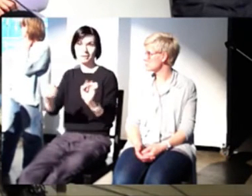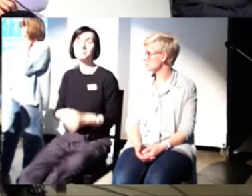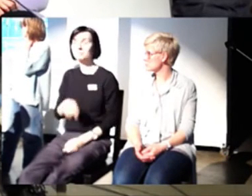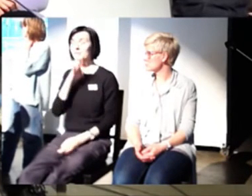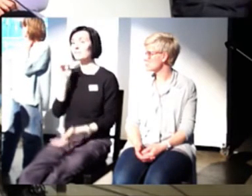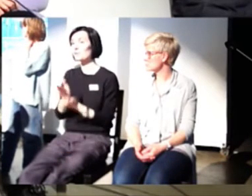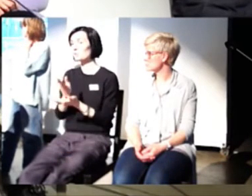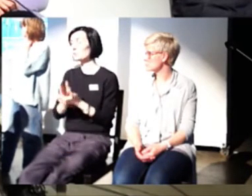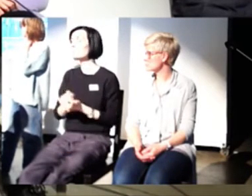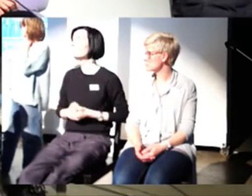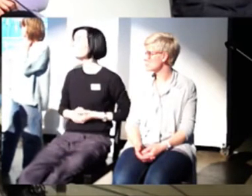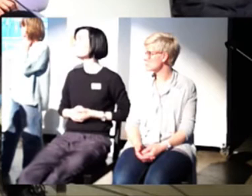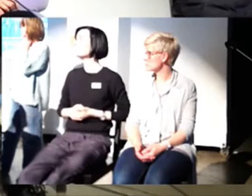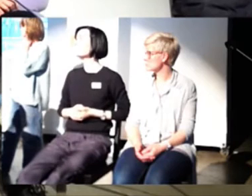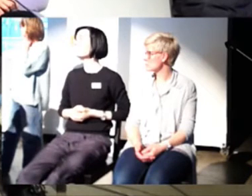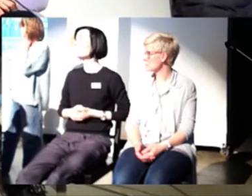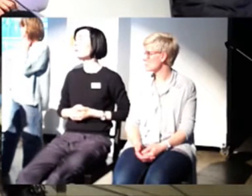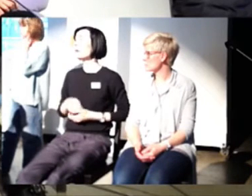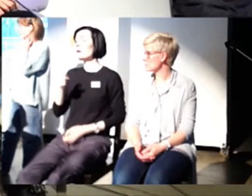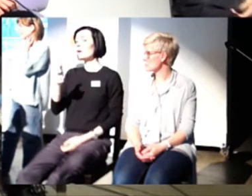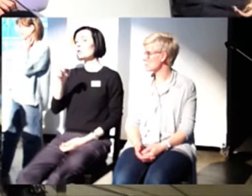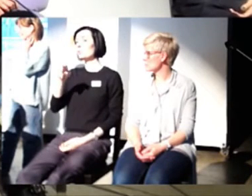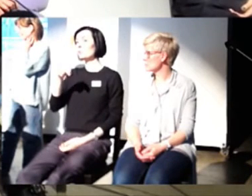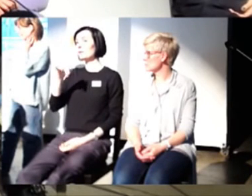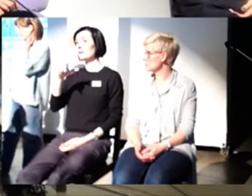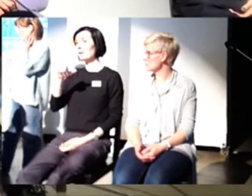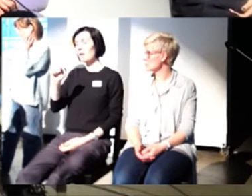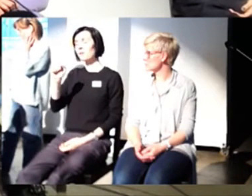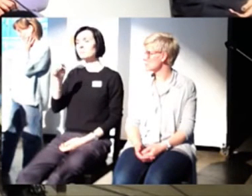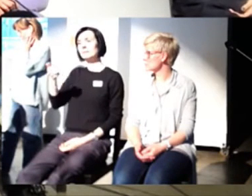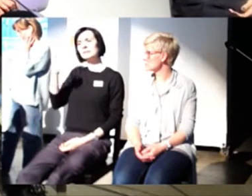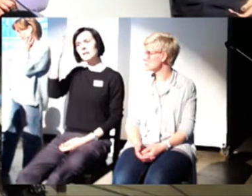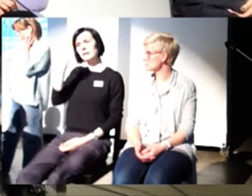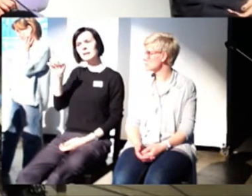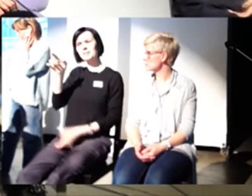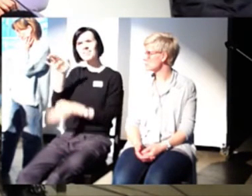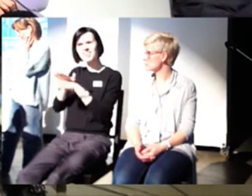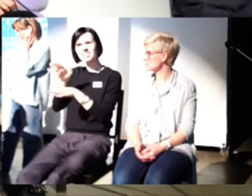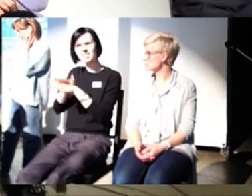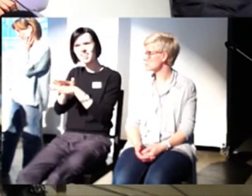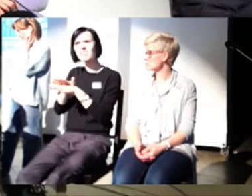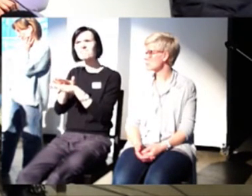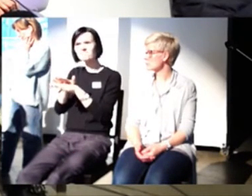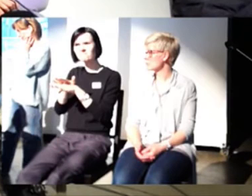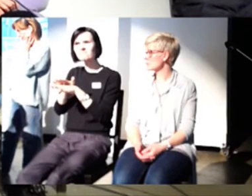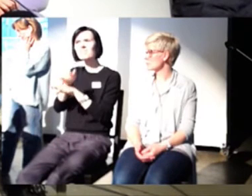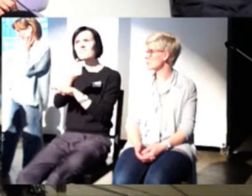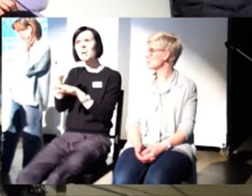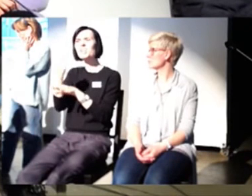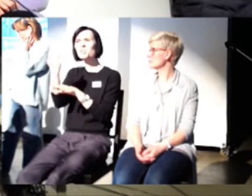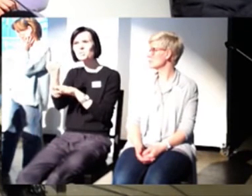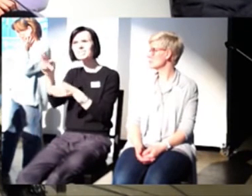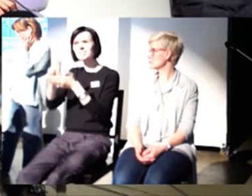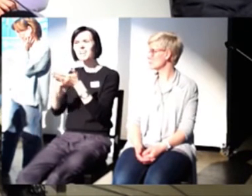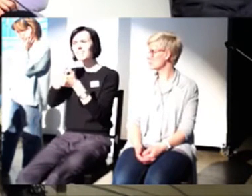Ja hänestä oli hankalaa se, että vain se yksi taiteilijan asunto oli